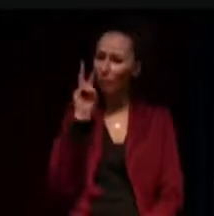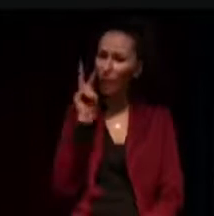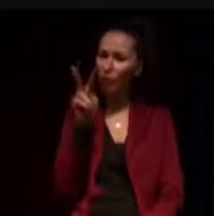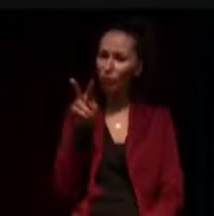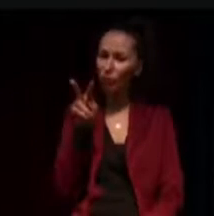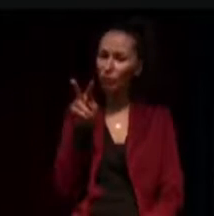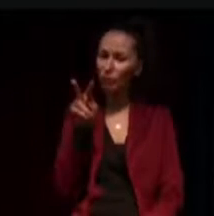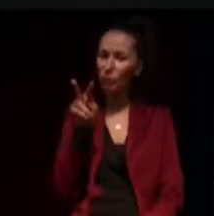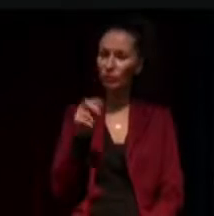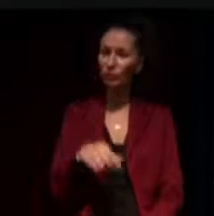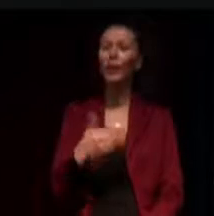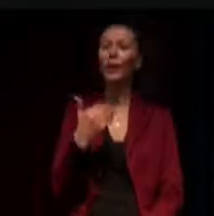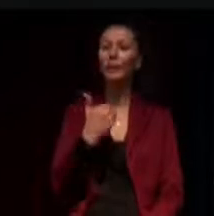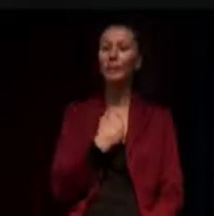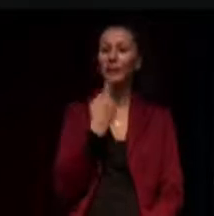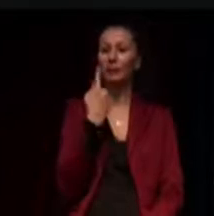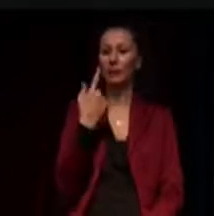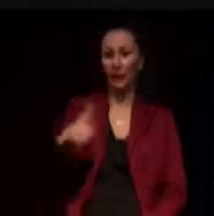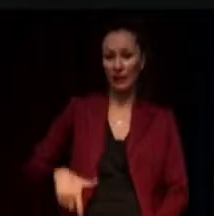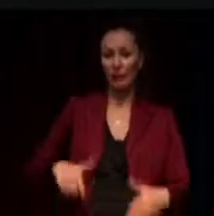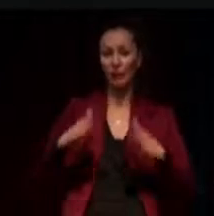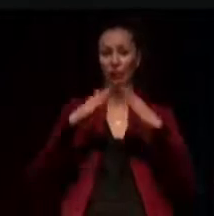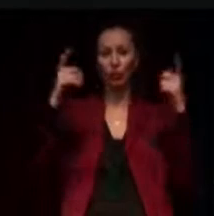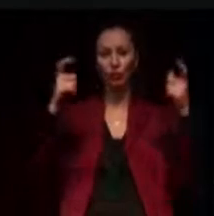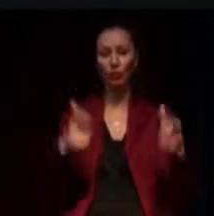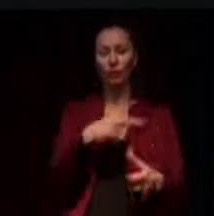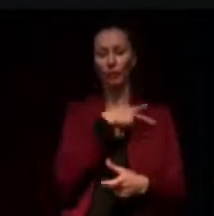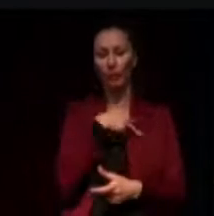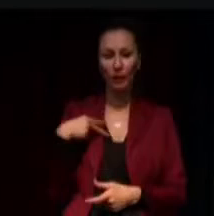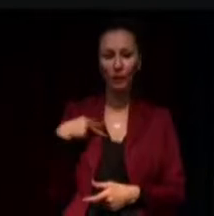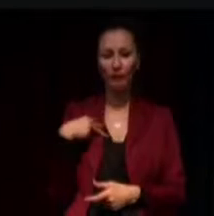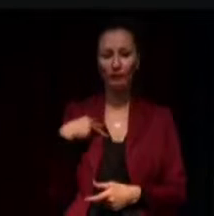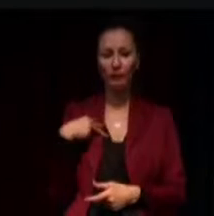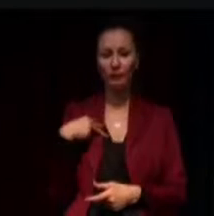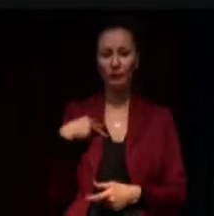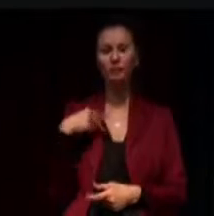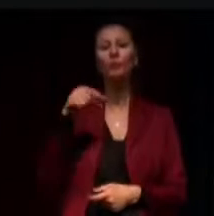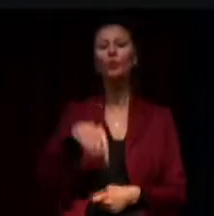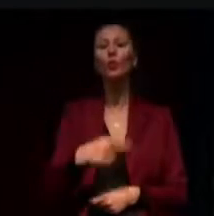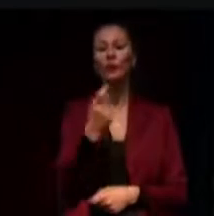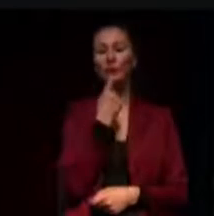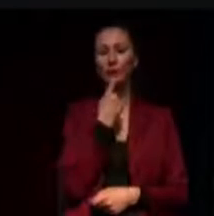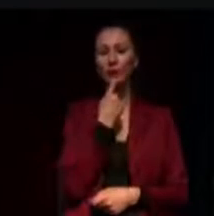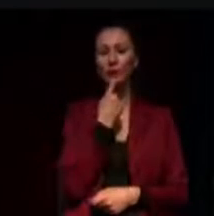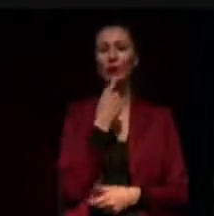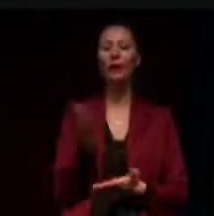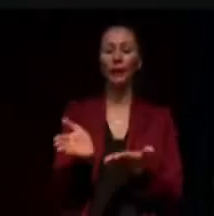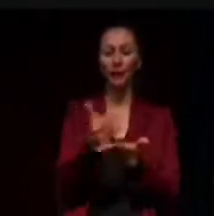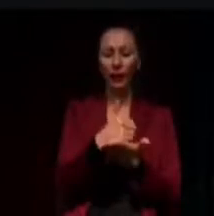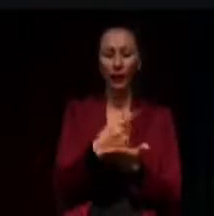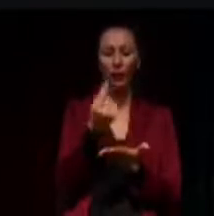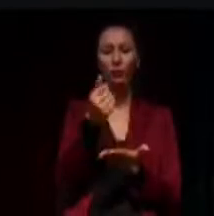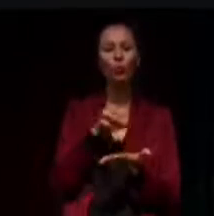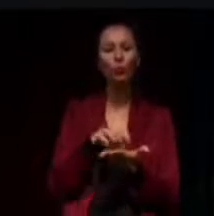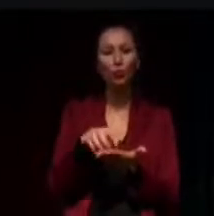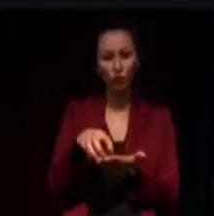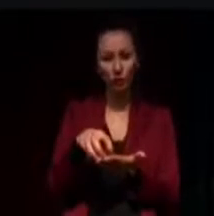Bakıyoruz, İzmir Büyükşehir Belediyesi'nin bu yılki gelir